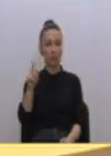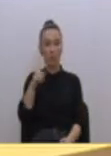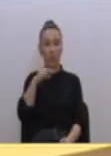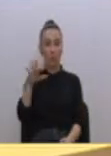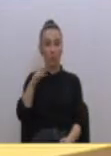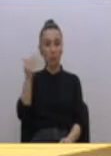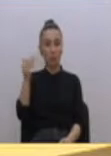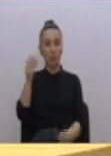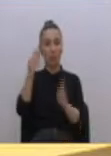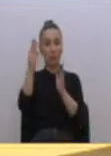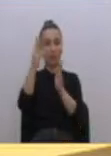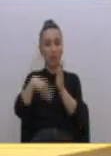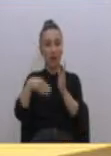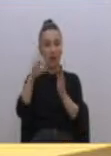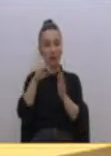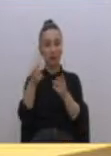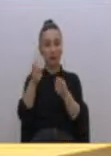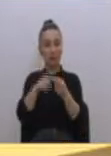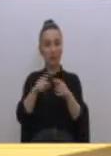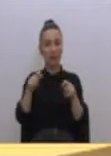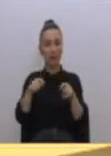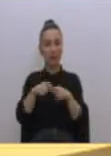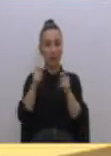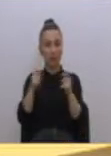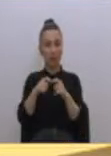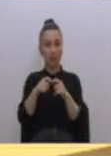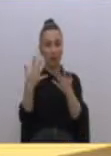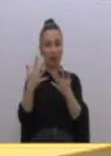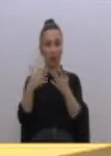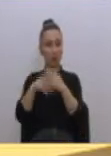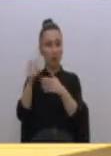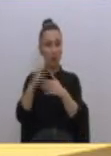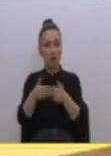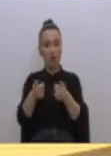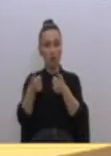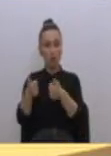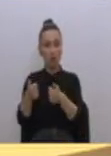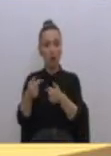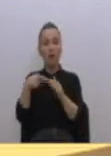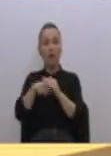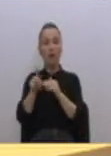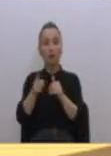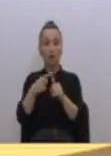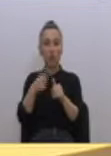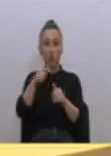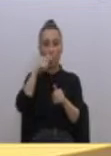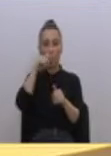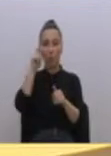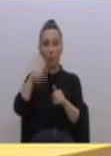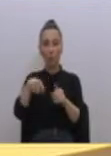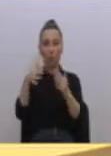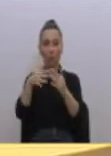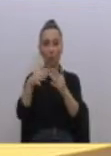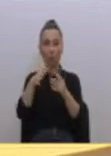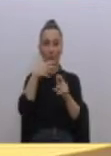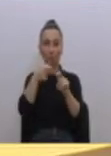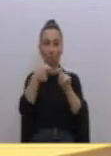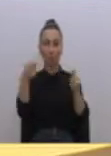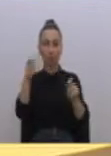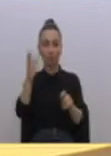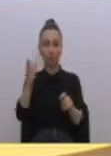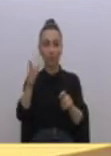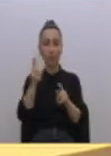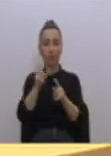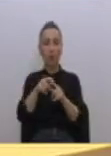რუსეთის მიერ სანქციების დარღვევაში ხელი შეწყობა ნიშნავს უკრაინაში ომის გახანგრძლივებას. რას